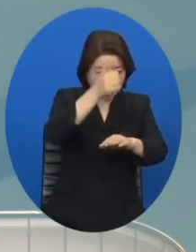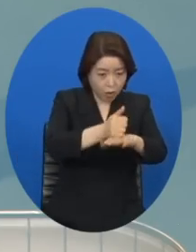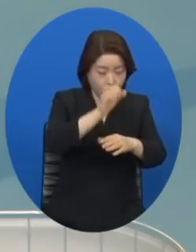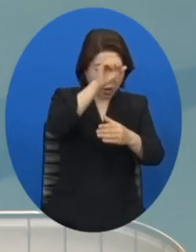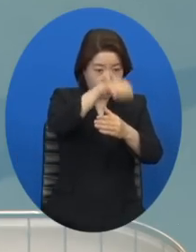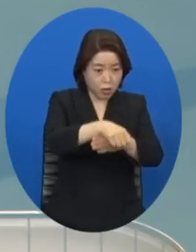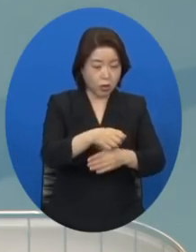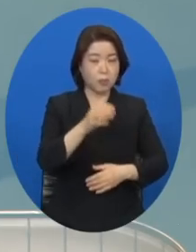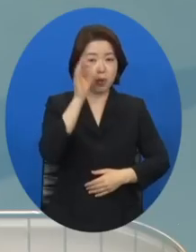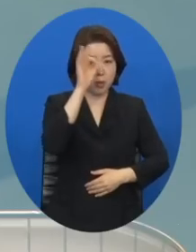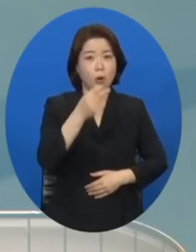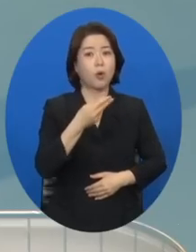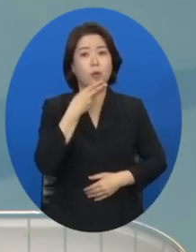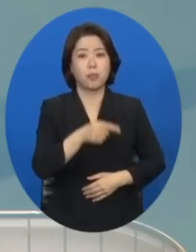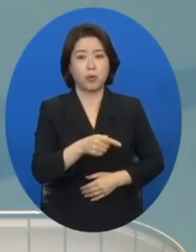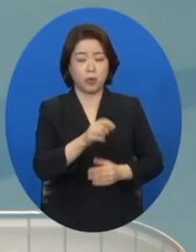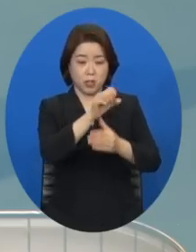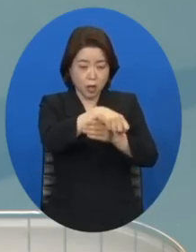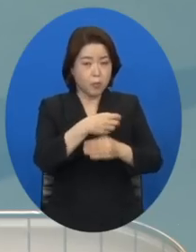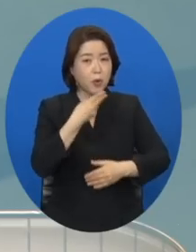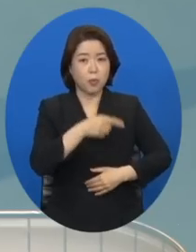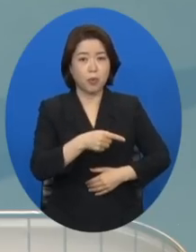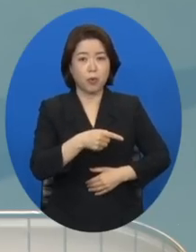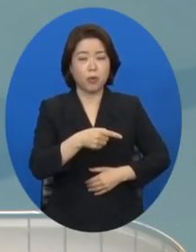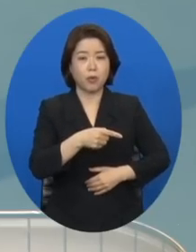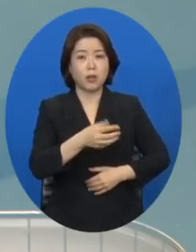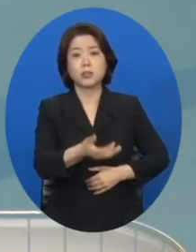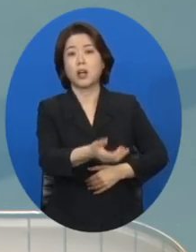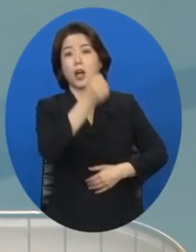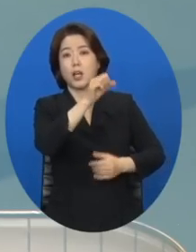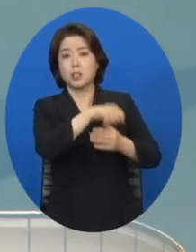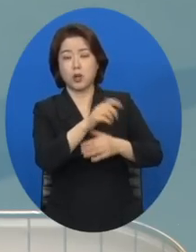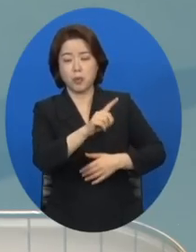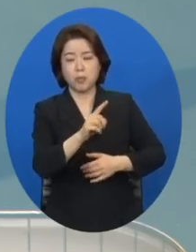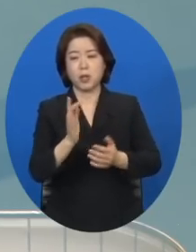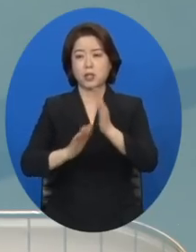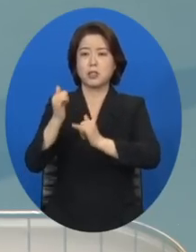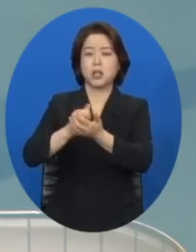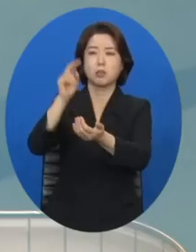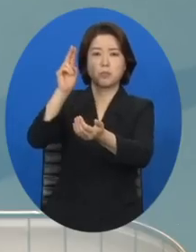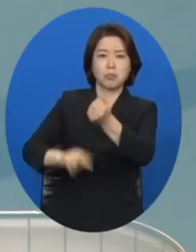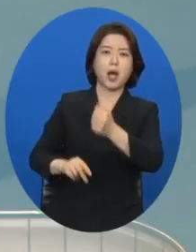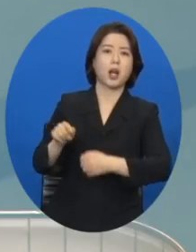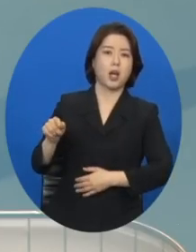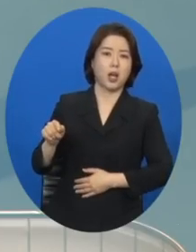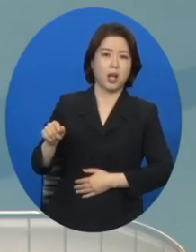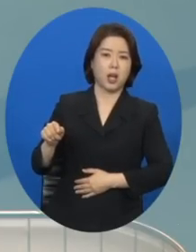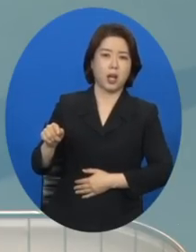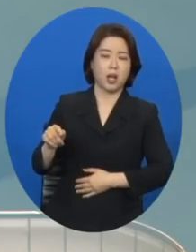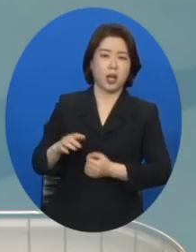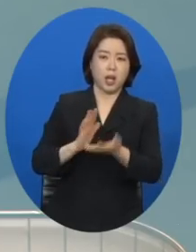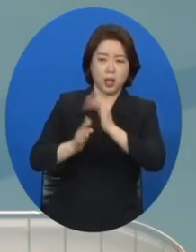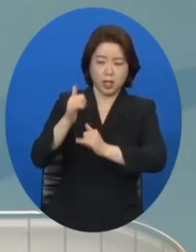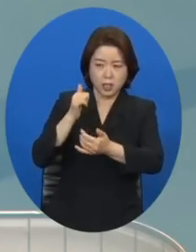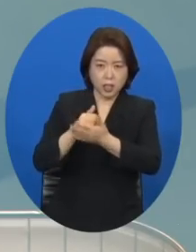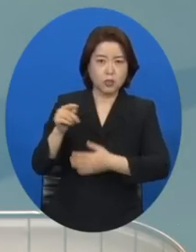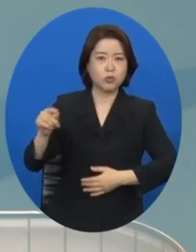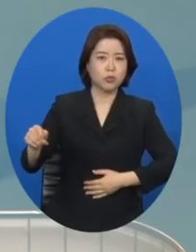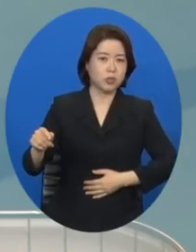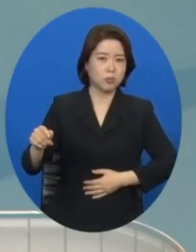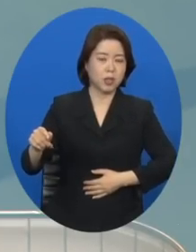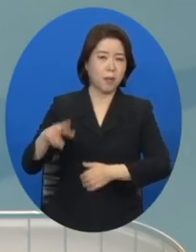없었던 거예요 그게 열매는 무엇이었는가 예수님을 팔아넘기는 거예요 예수님을 이용하는 거예요